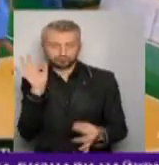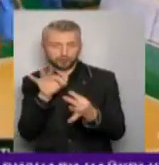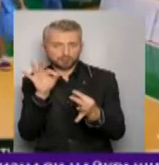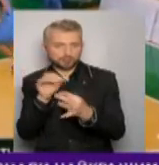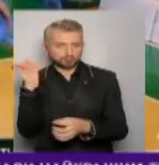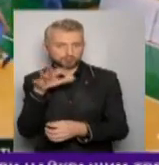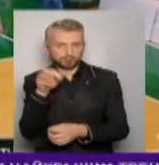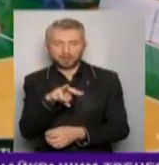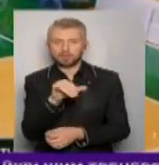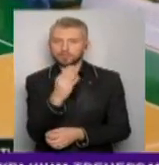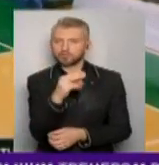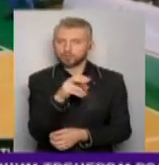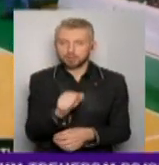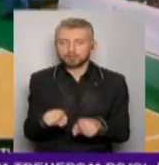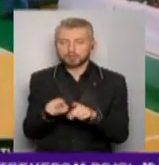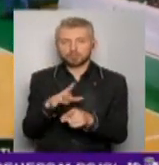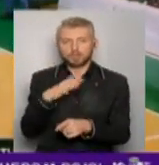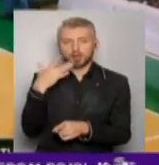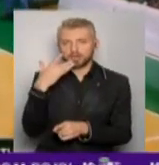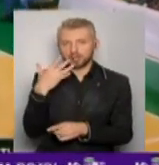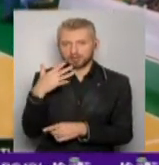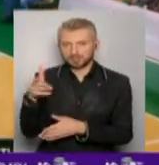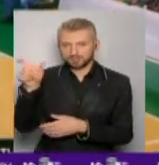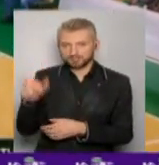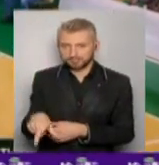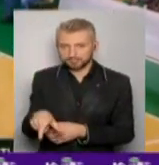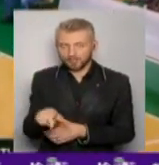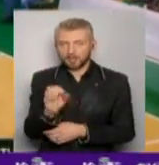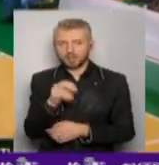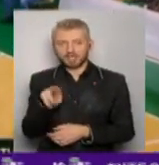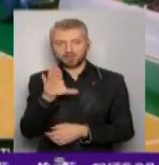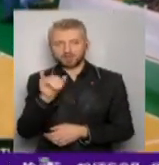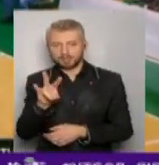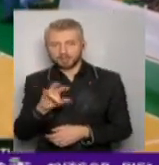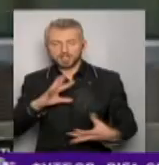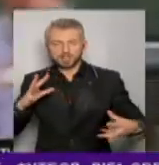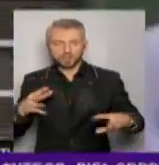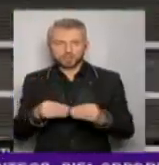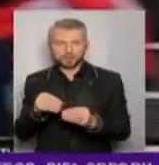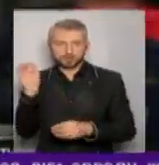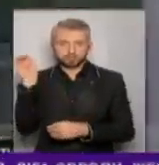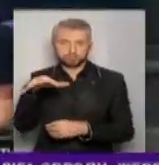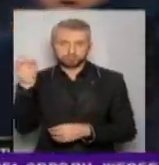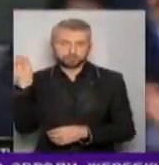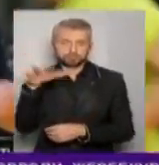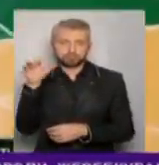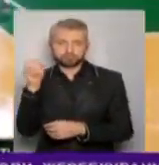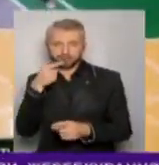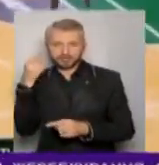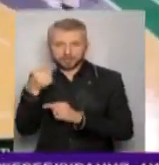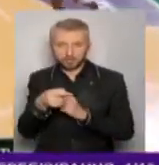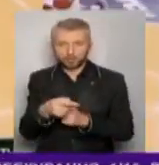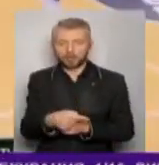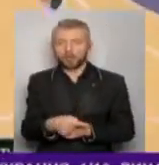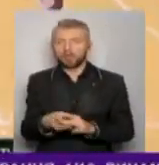але так само влучно діяв американський легіонер господарів Едвін. Результативно обстрілюючи кільце Дніпра здалеку, третім